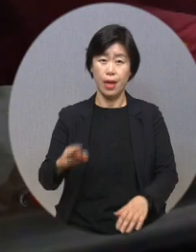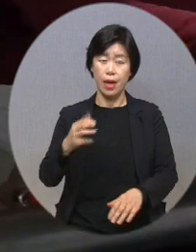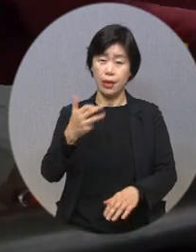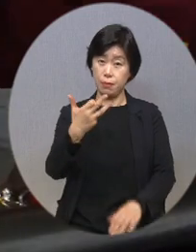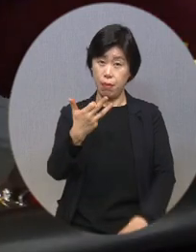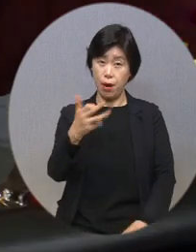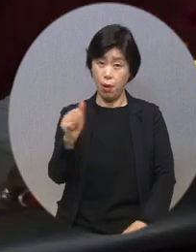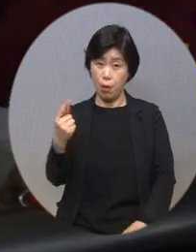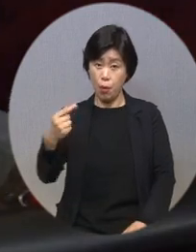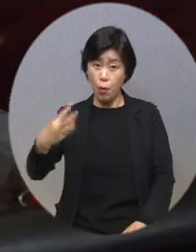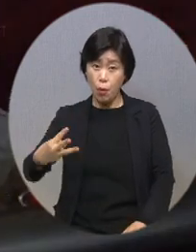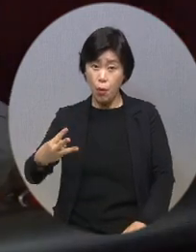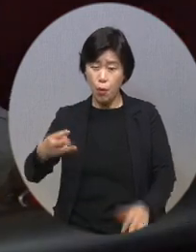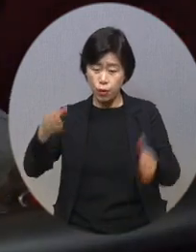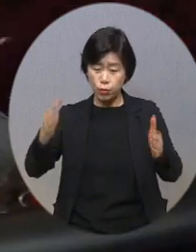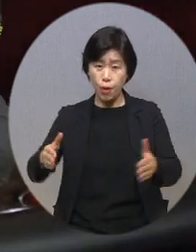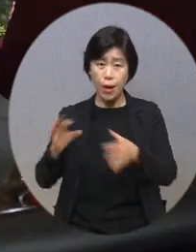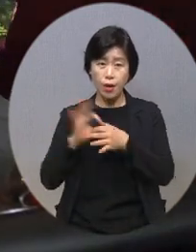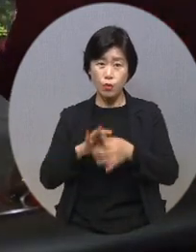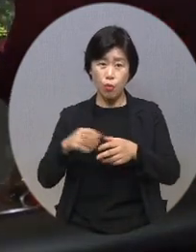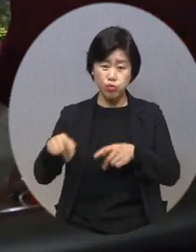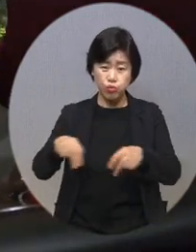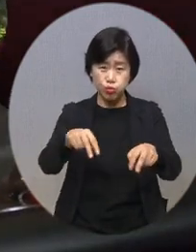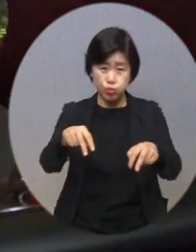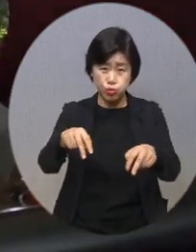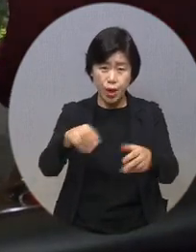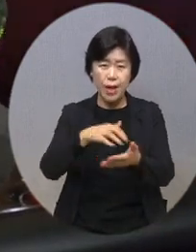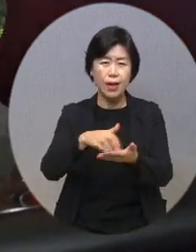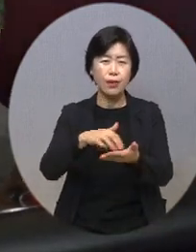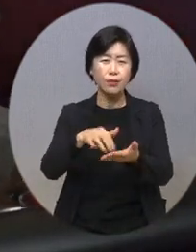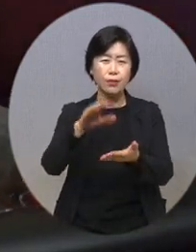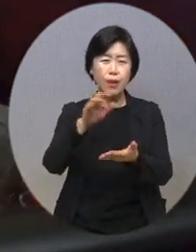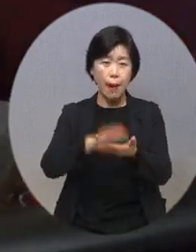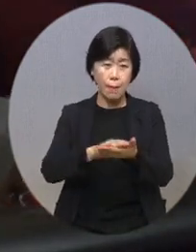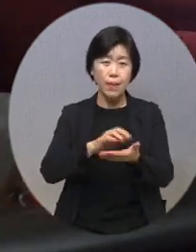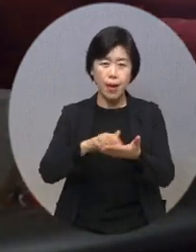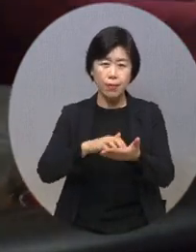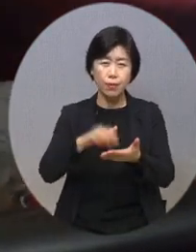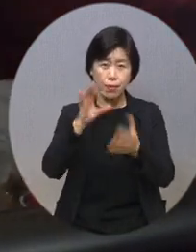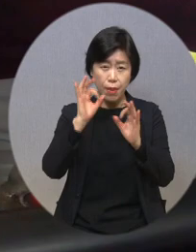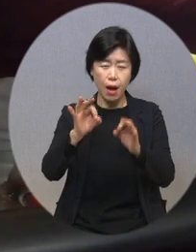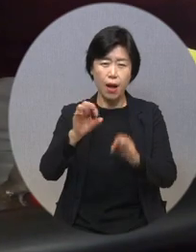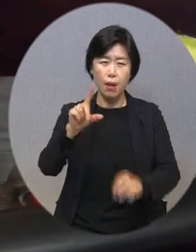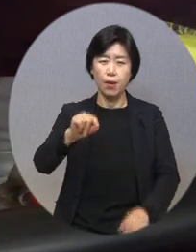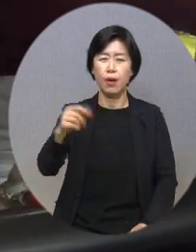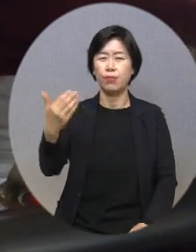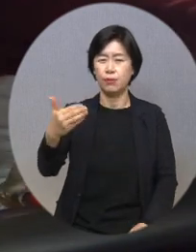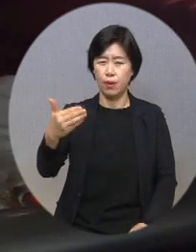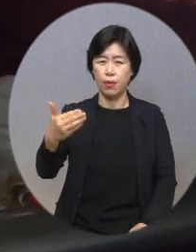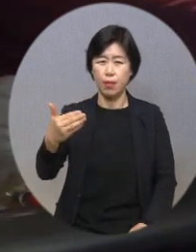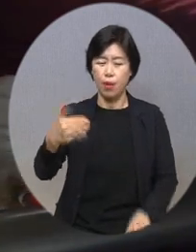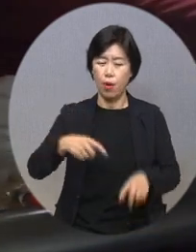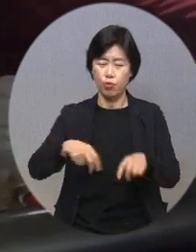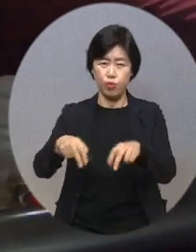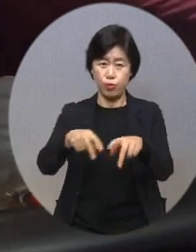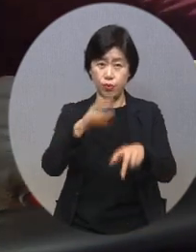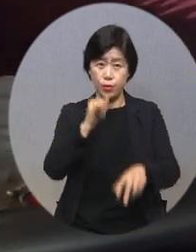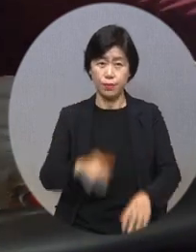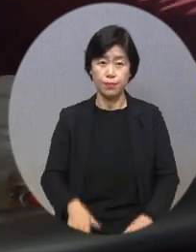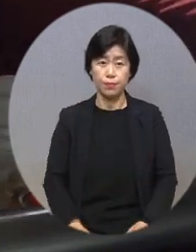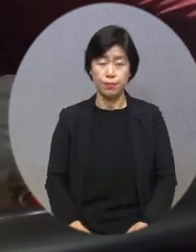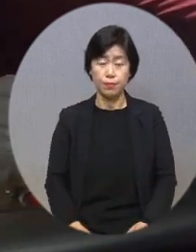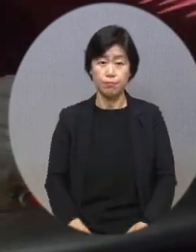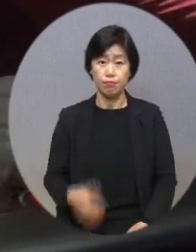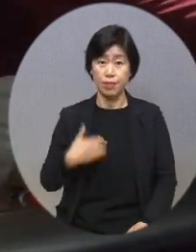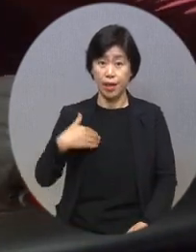진짜 힘들어요. 총 18홀 걷는 게 19,000볼이에요. 아, 너무 힘들어. 18홀 내내 걸으면. 네, 나는 그 연하 골프 TV 봤는데 연하가 이렇게